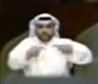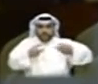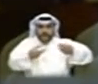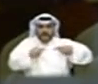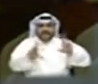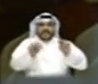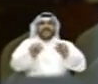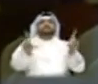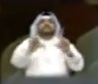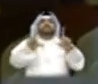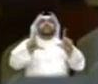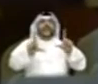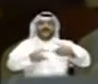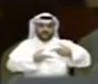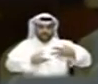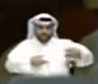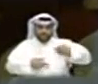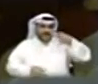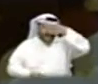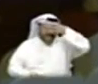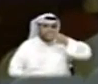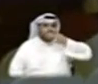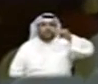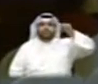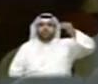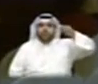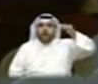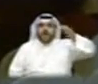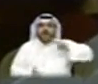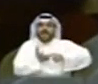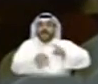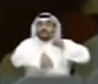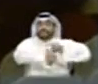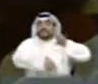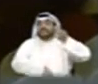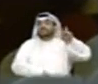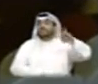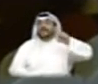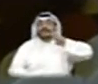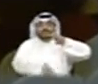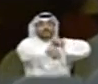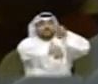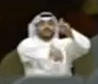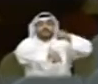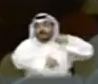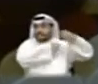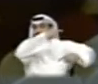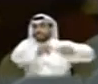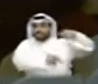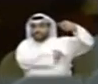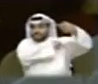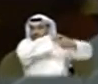بياخذ مستوى السكر في الوقت الحالي، وبياخذ الثمان ساعات المنحنى في الثمان ساعات